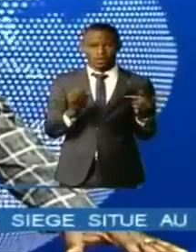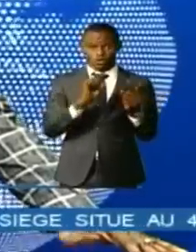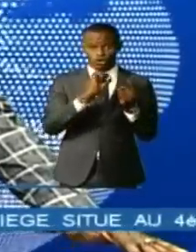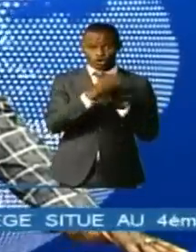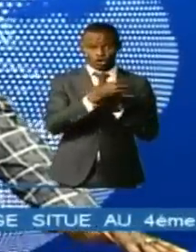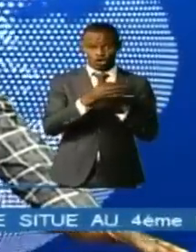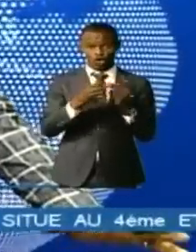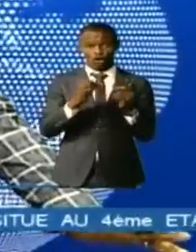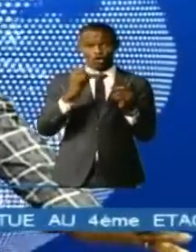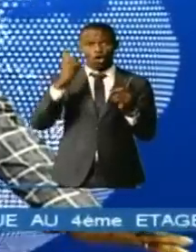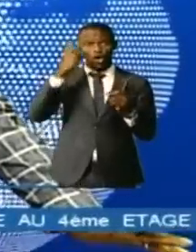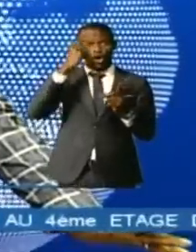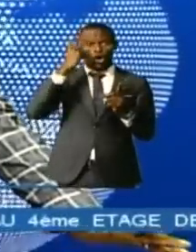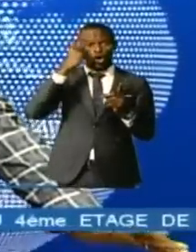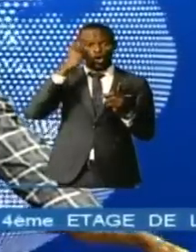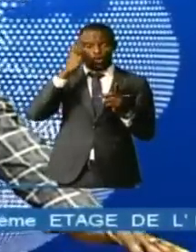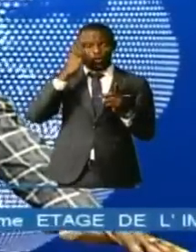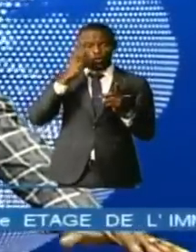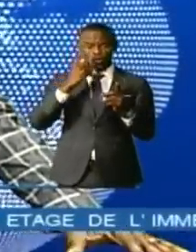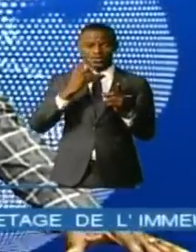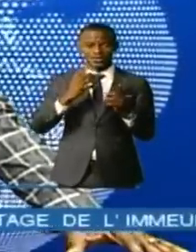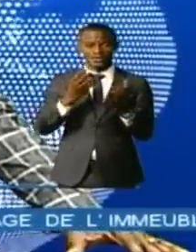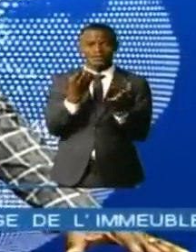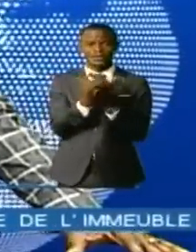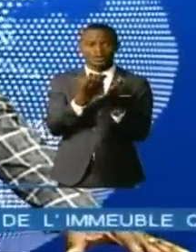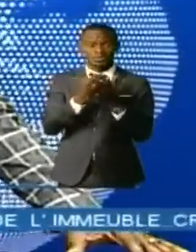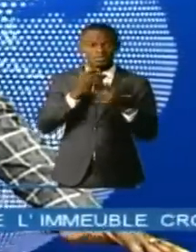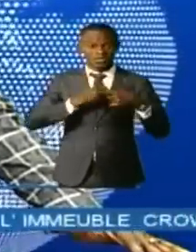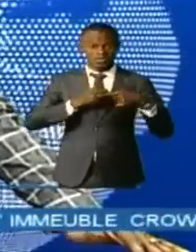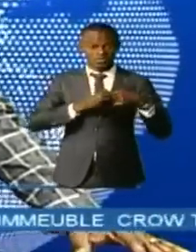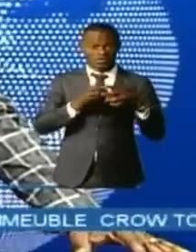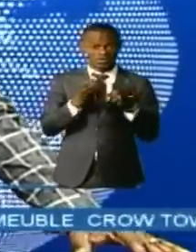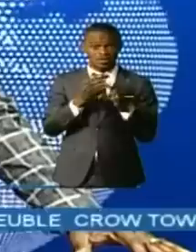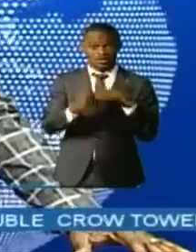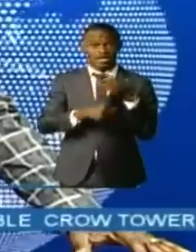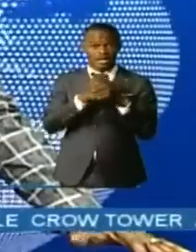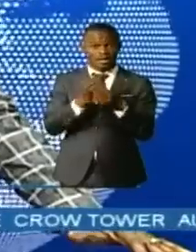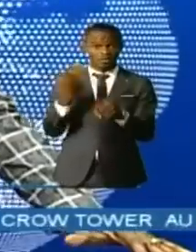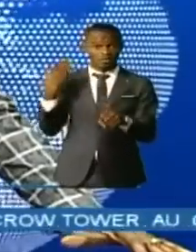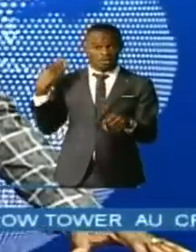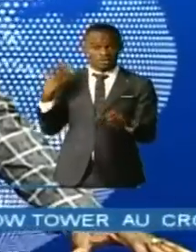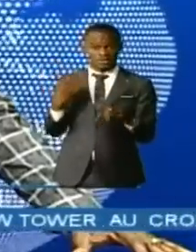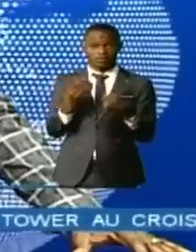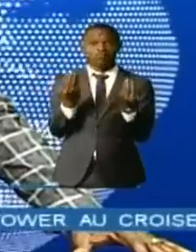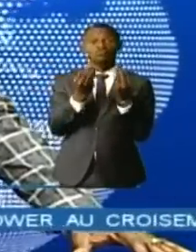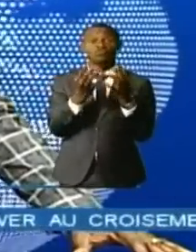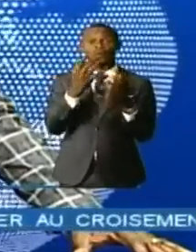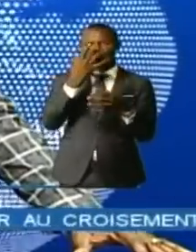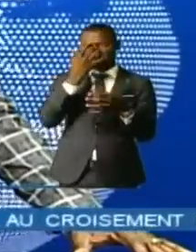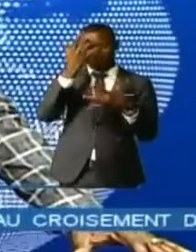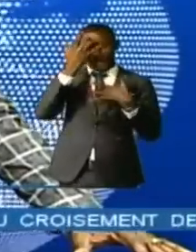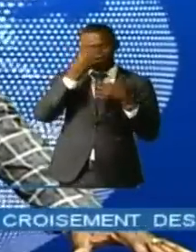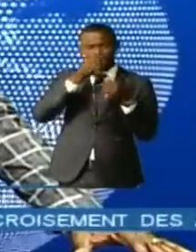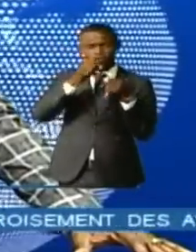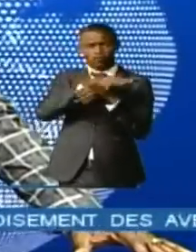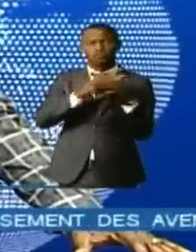certaines difficultés dont la pandémie à Covid-19 l'année passée, mais en 2022, on constate